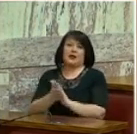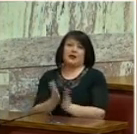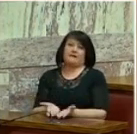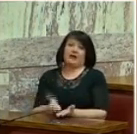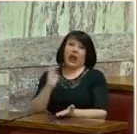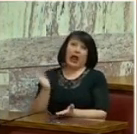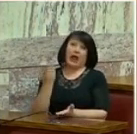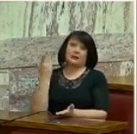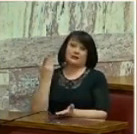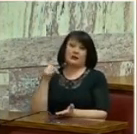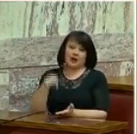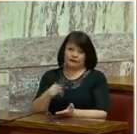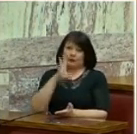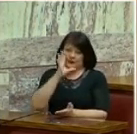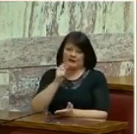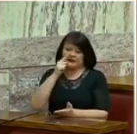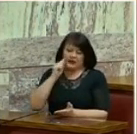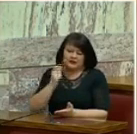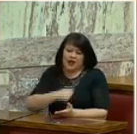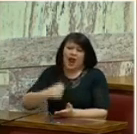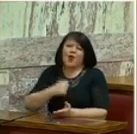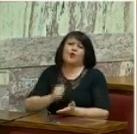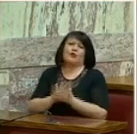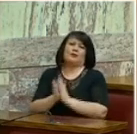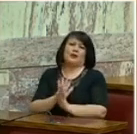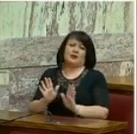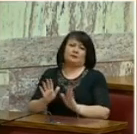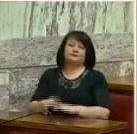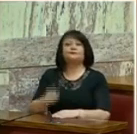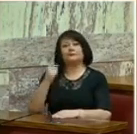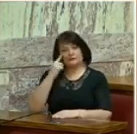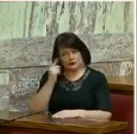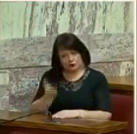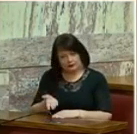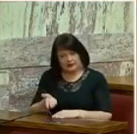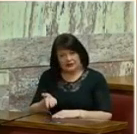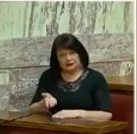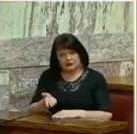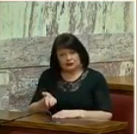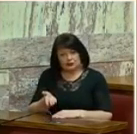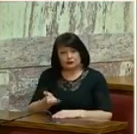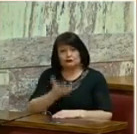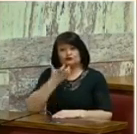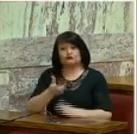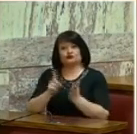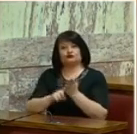Αυτό θα ήταν πραγματικά τραγωδία. Και νομίζω ότι με θεσμική σοβαρότητα